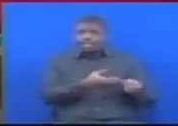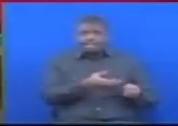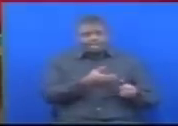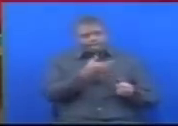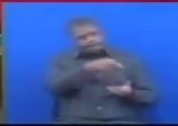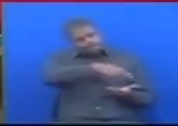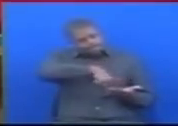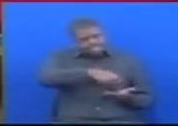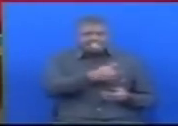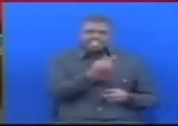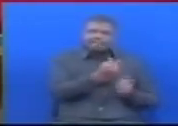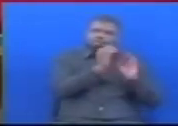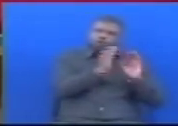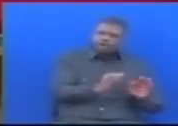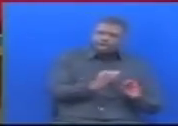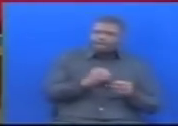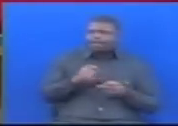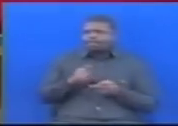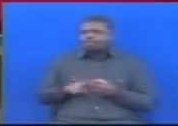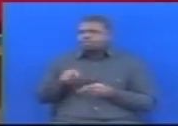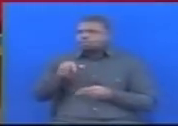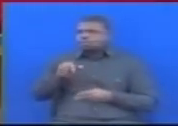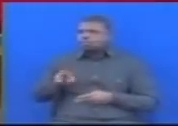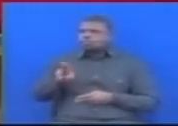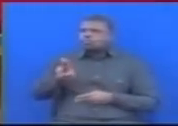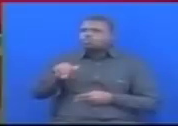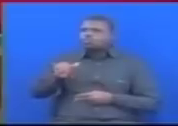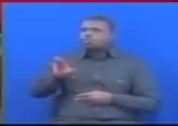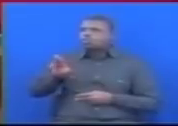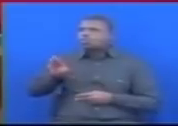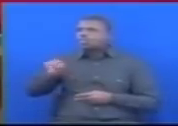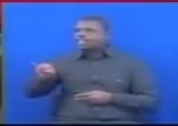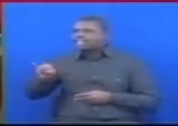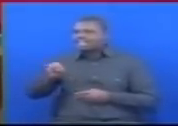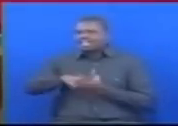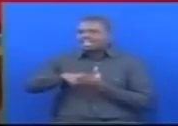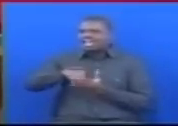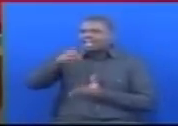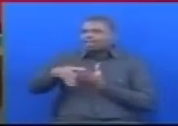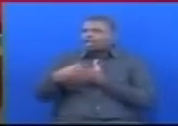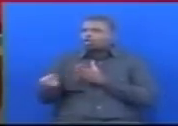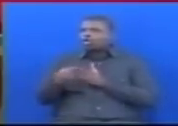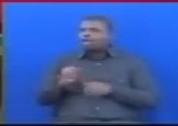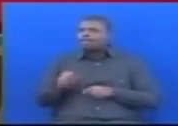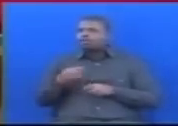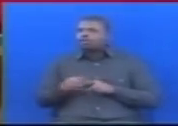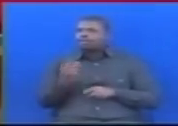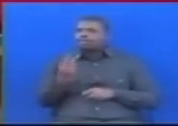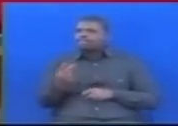Tabora, Igunga, Nzega na wilaya ya Uyui ambao unatekelezwa kwa gharama za dola za Marekani milioni